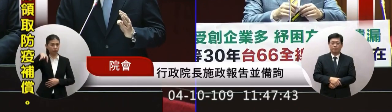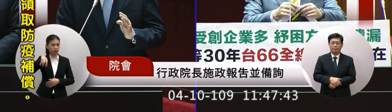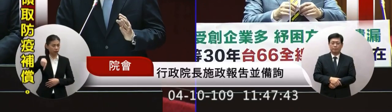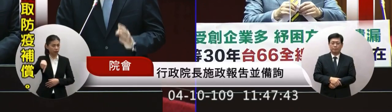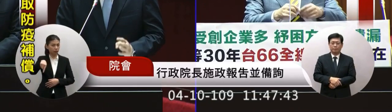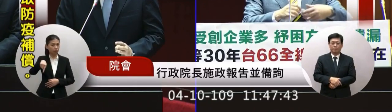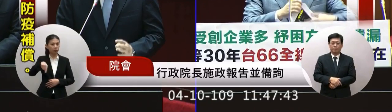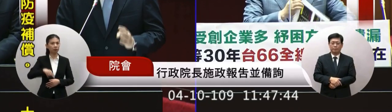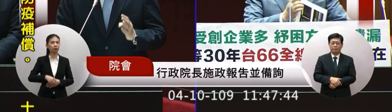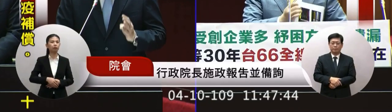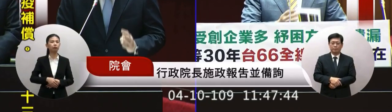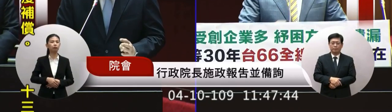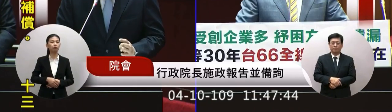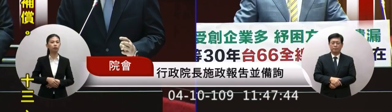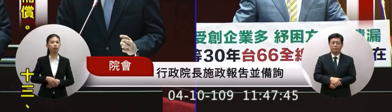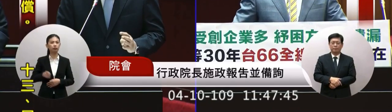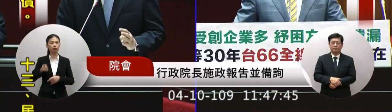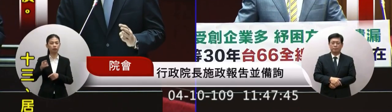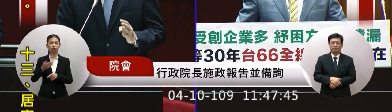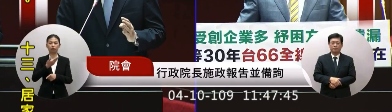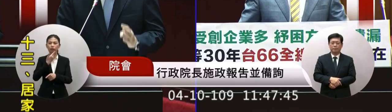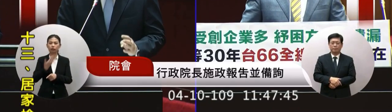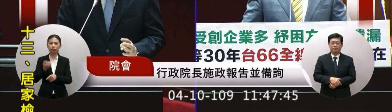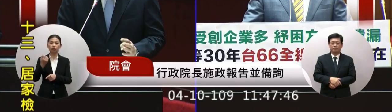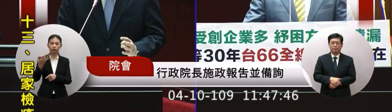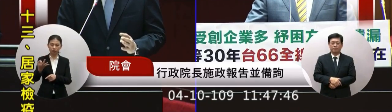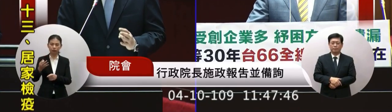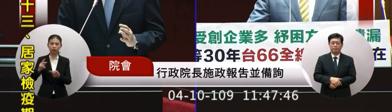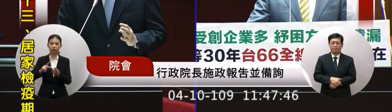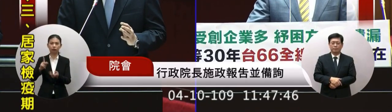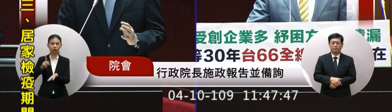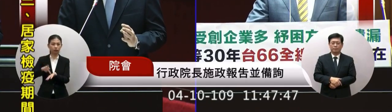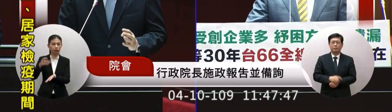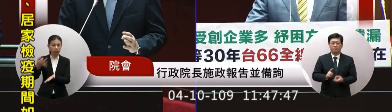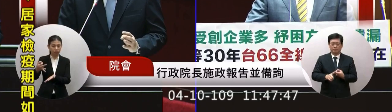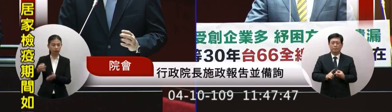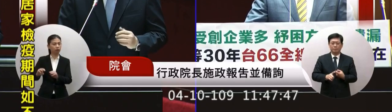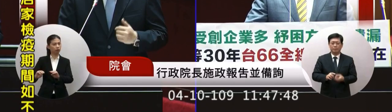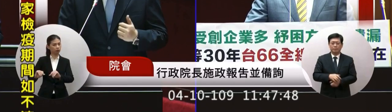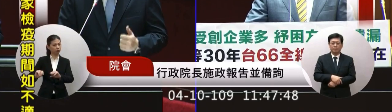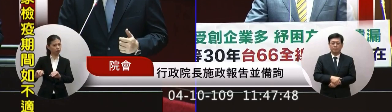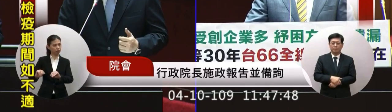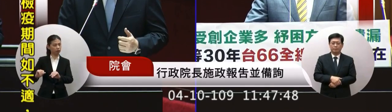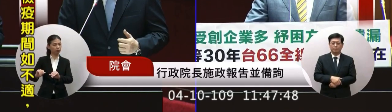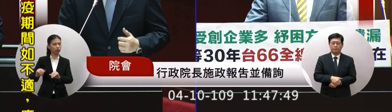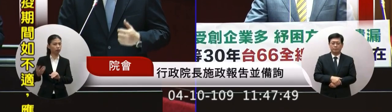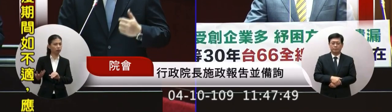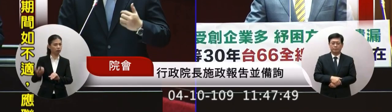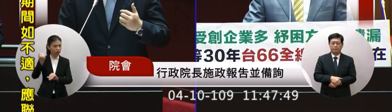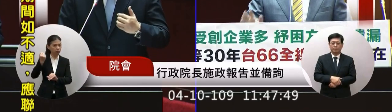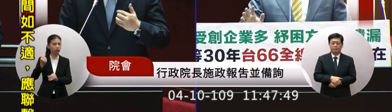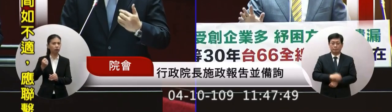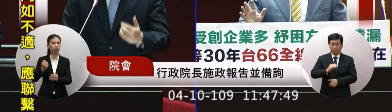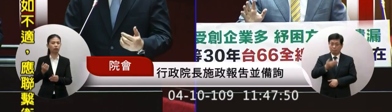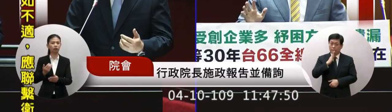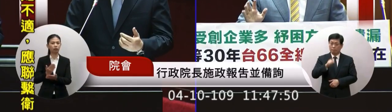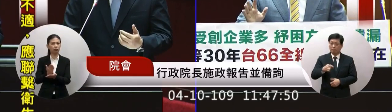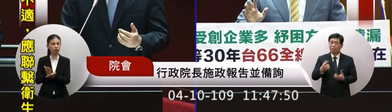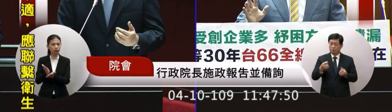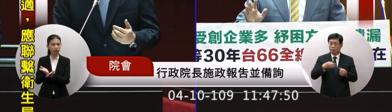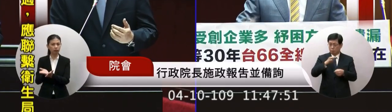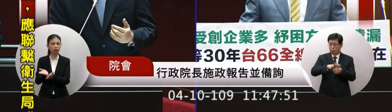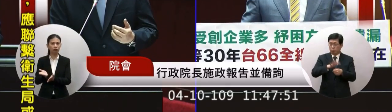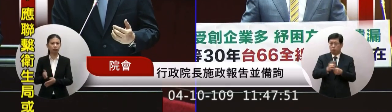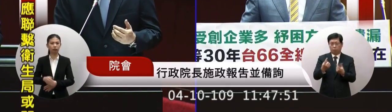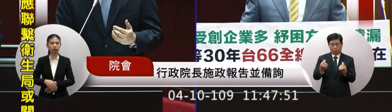是就是一些权利金哈，还有租金，还有这些土地使用啊哈等等，我们的 但是目前是用补贴的